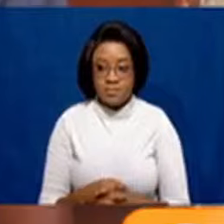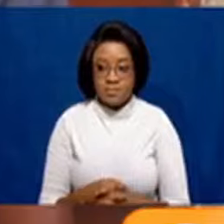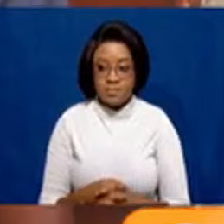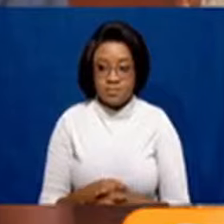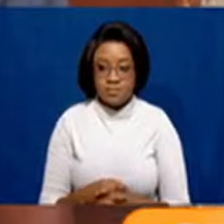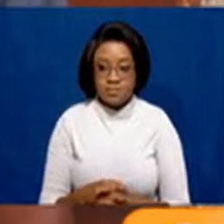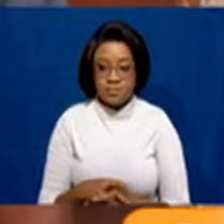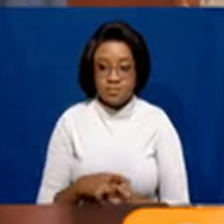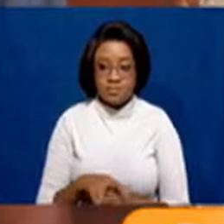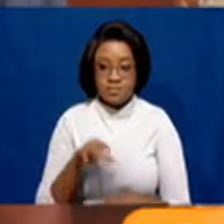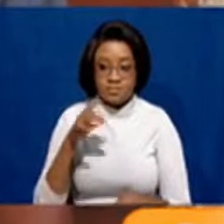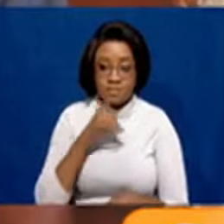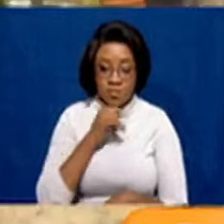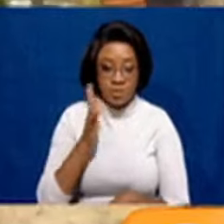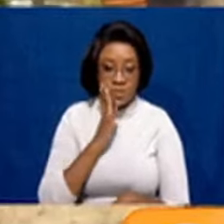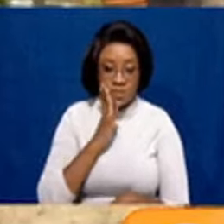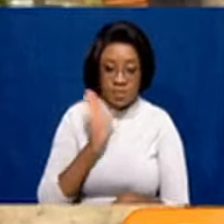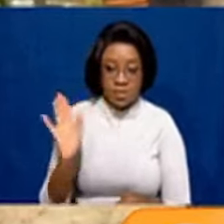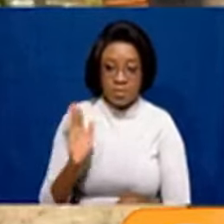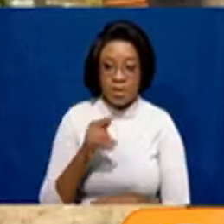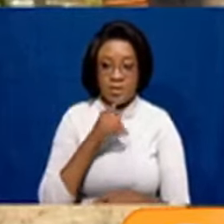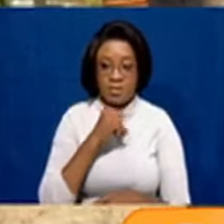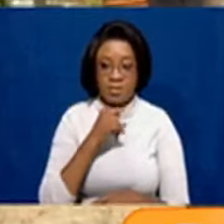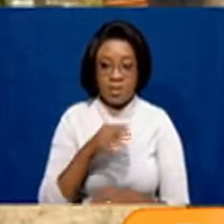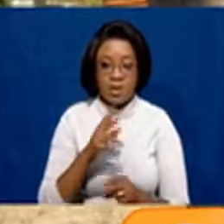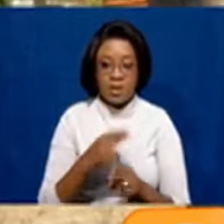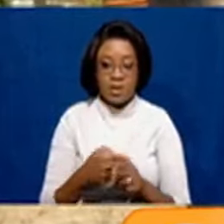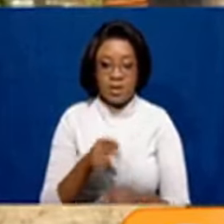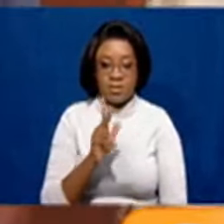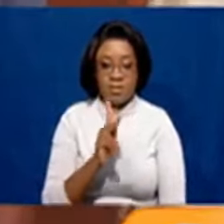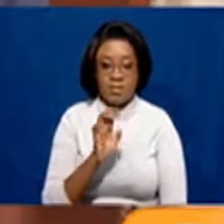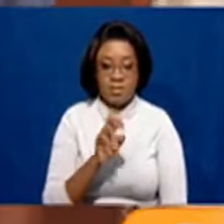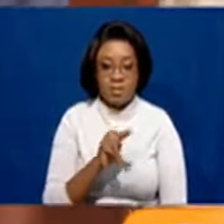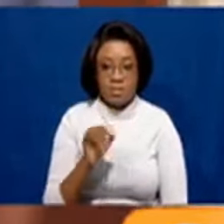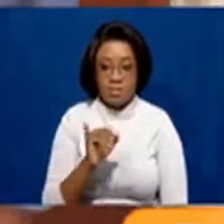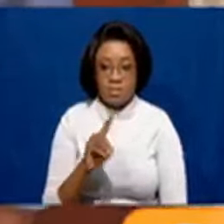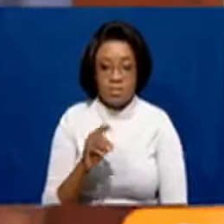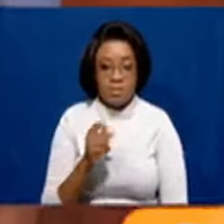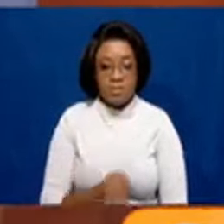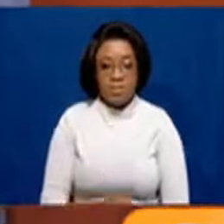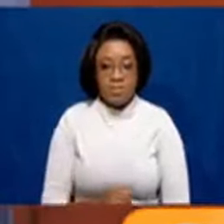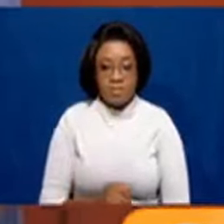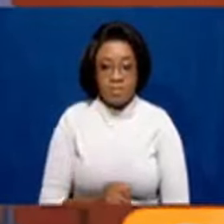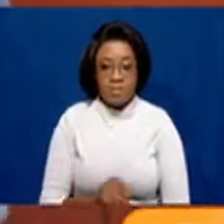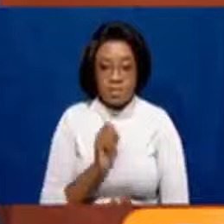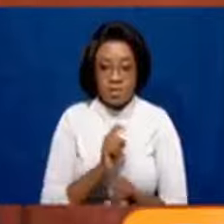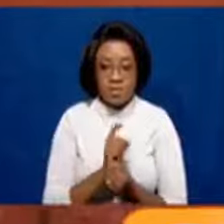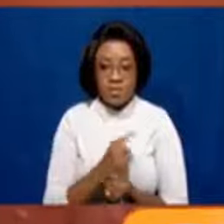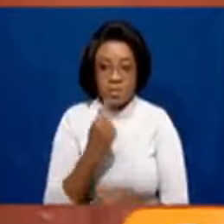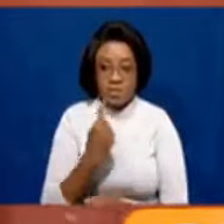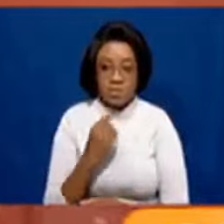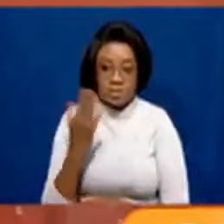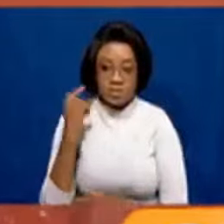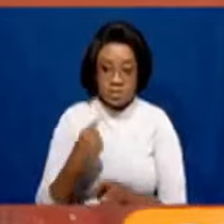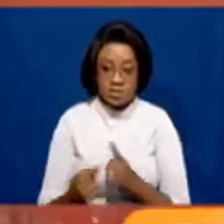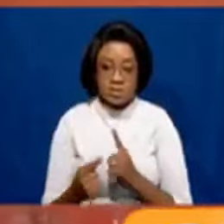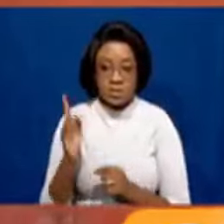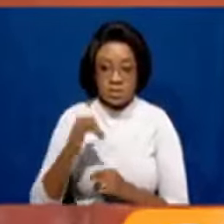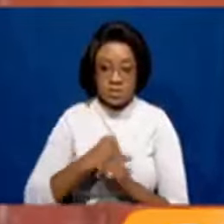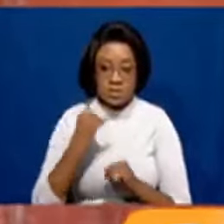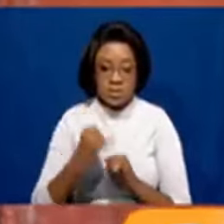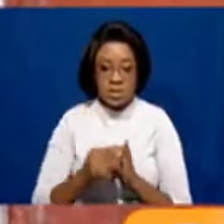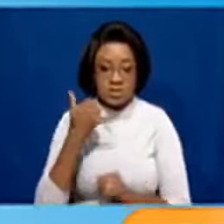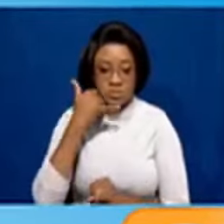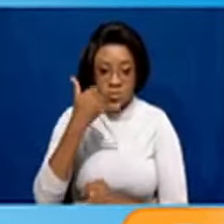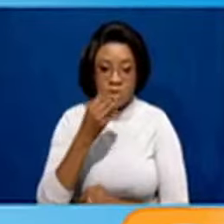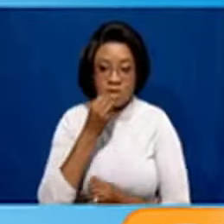Simu waliopokea wazazi wa Kennedy, Olilo, Obura Novemba mosi mwaka jana ndio ilikuwa ya mwisho wakiarifiwa na Obura ambaye sasa